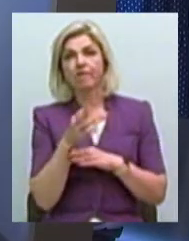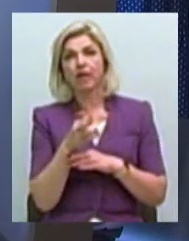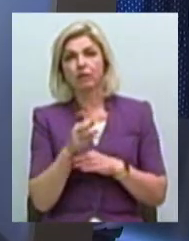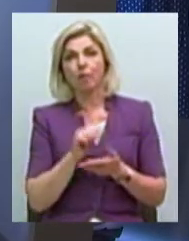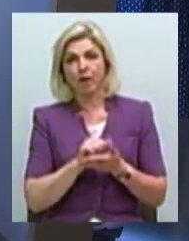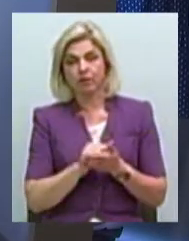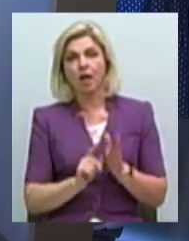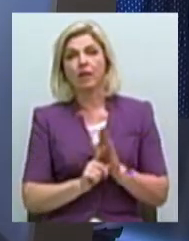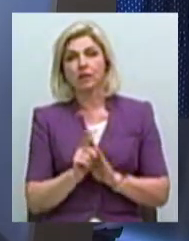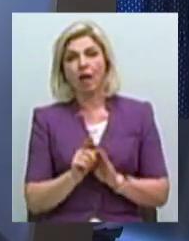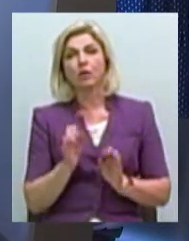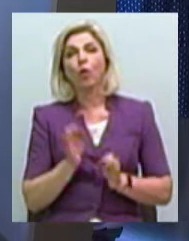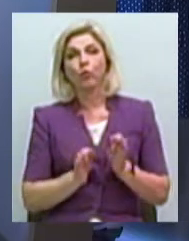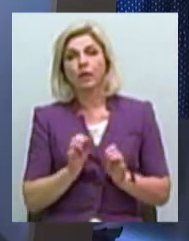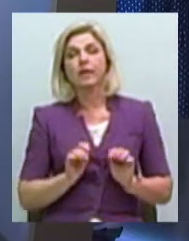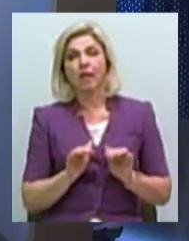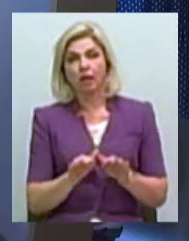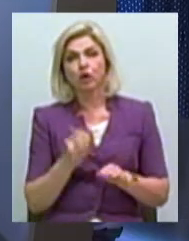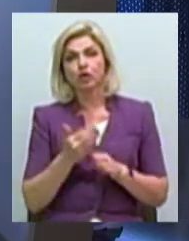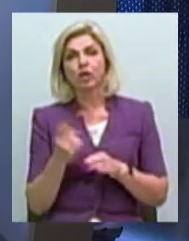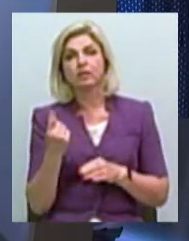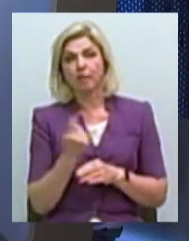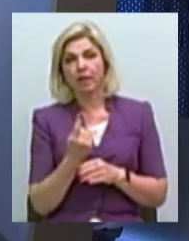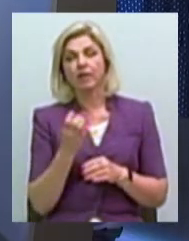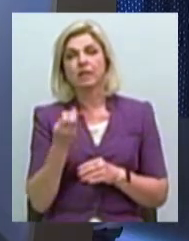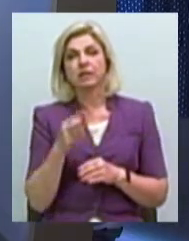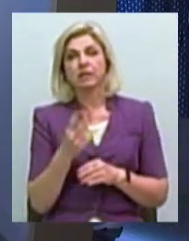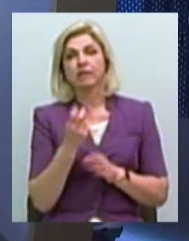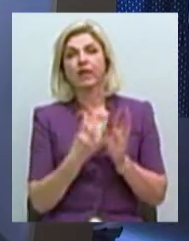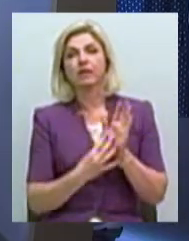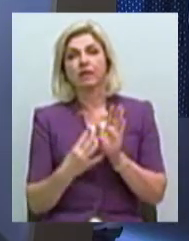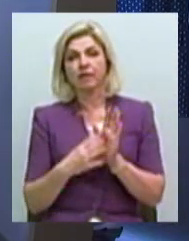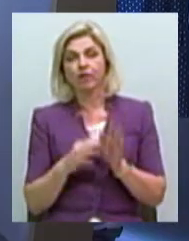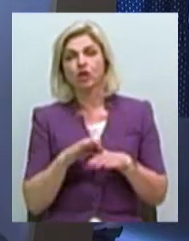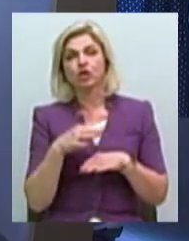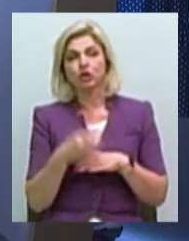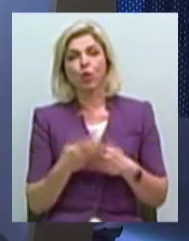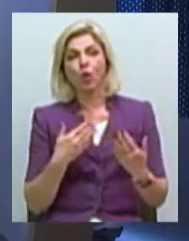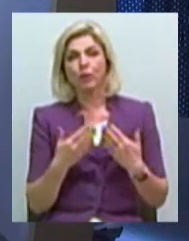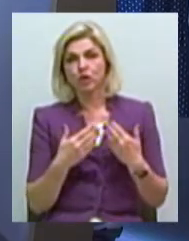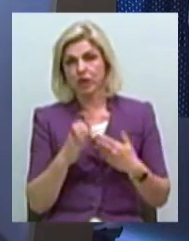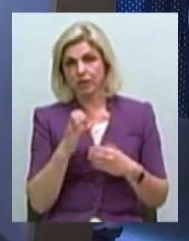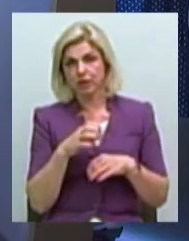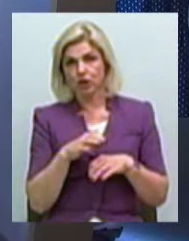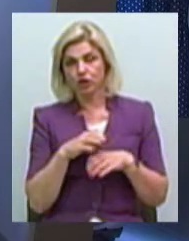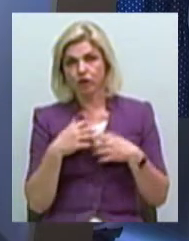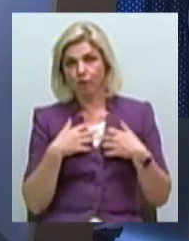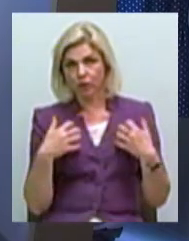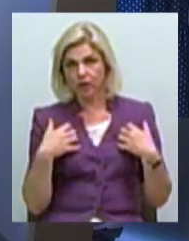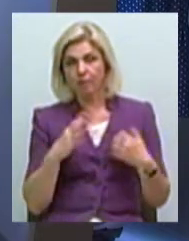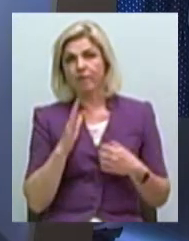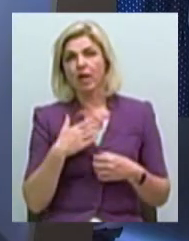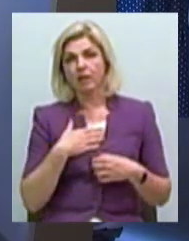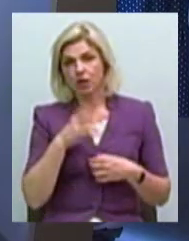возбуждено уголовне діло по частині 1 статті 299, це жорстоке обращення з тваринами. В нашій країні,